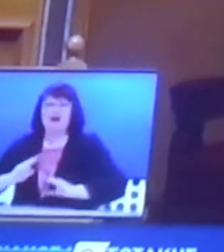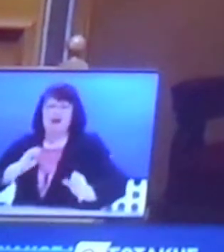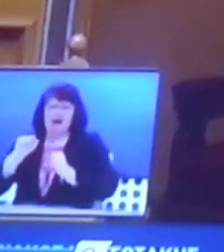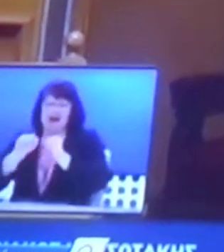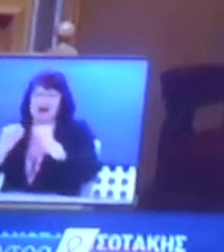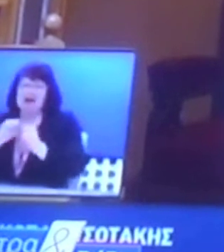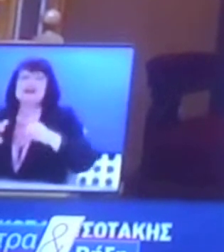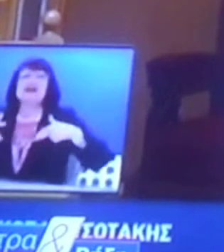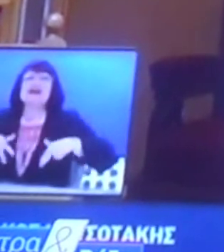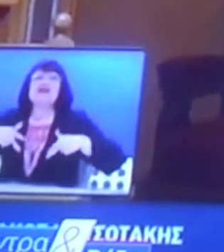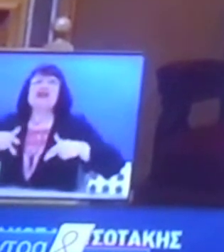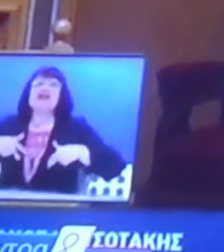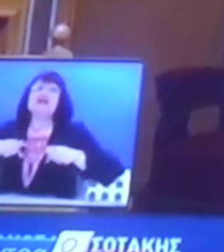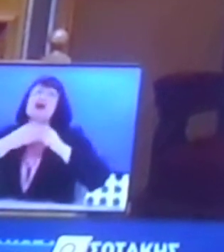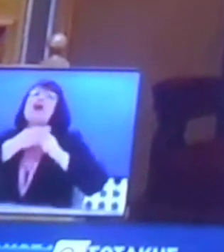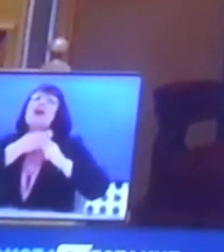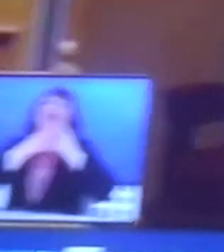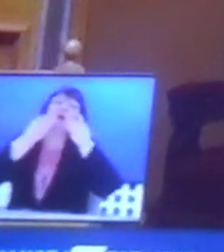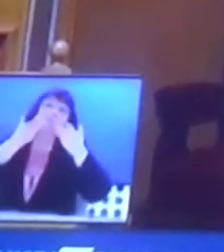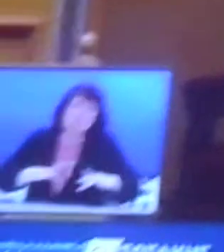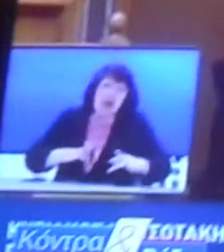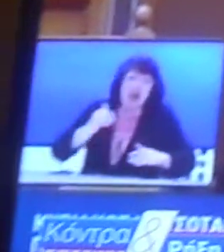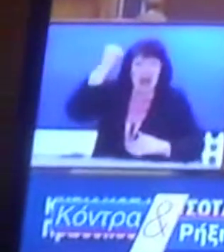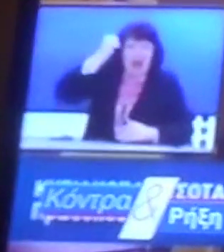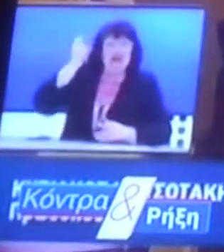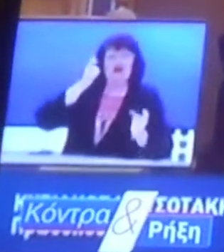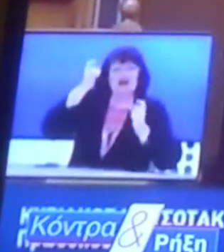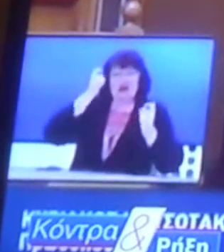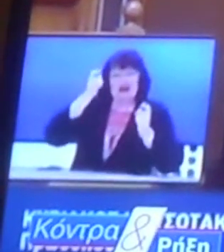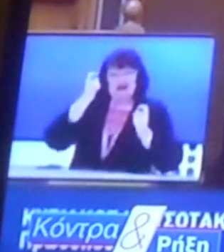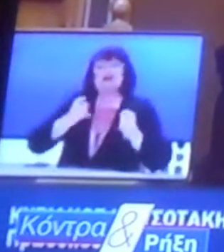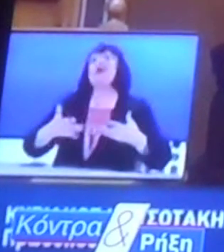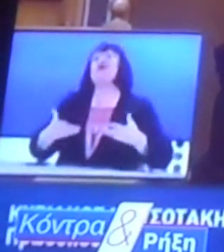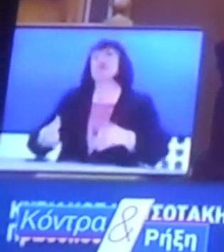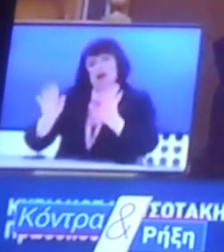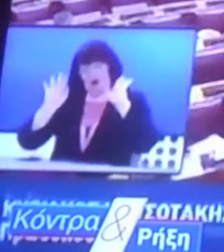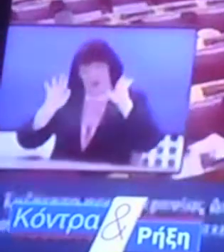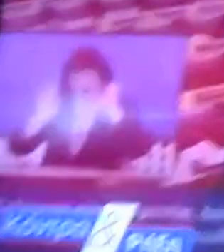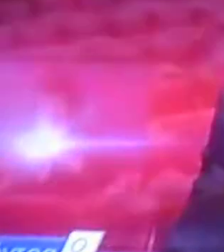κυβερνητική κρίση και αναγκάστηκε να παραιτηθεί από τη θέση του. Αν αυτό έγινε στο μυαλό σας, φοβάμαι ότι θα σας κάνω το χαρτί.